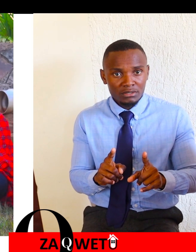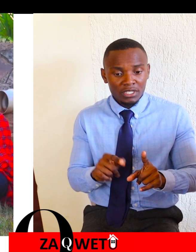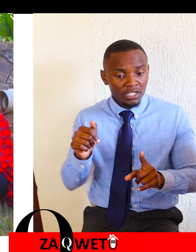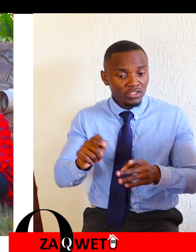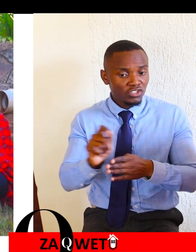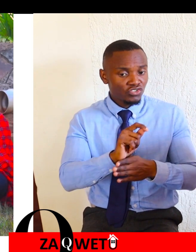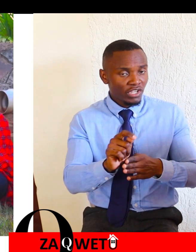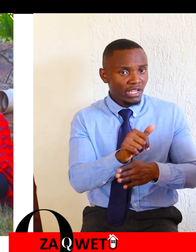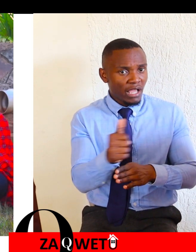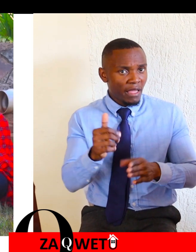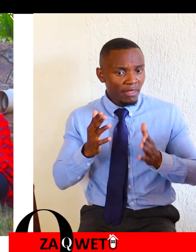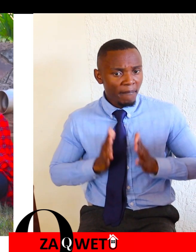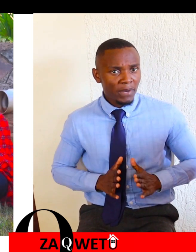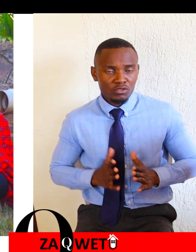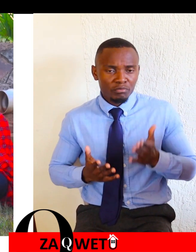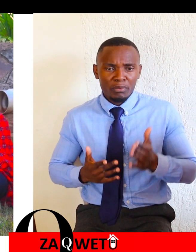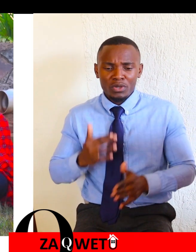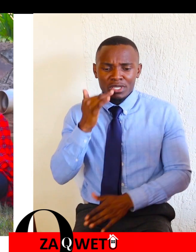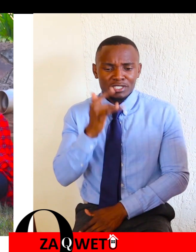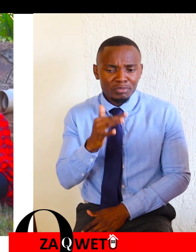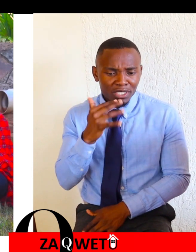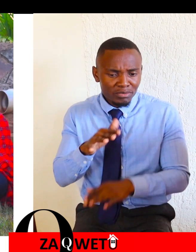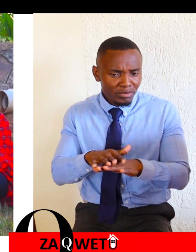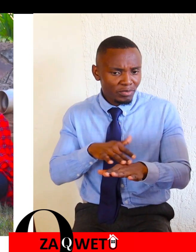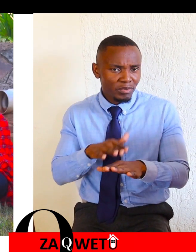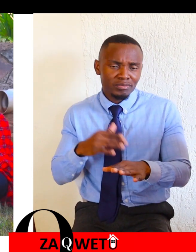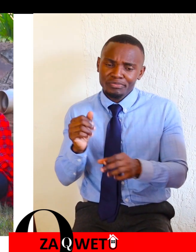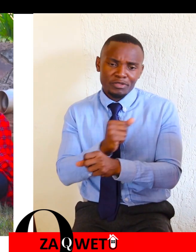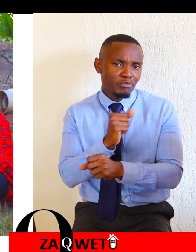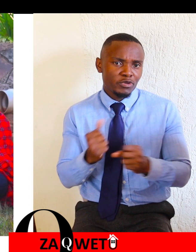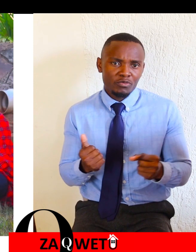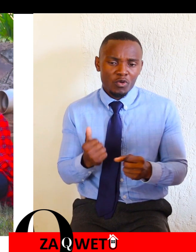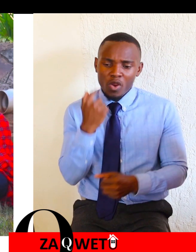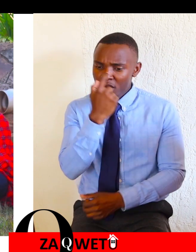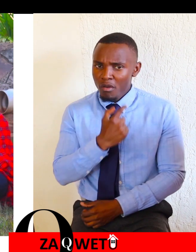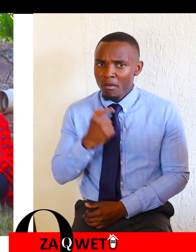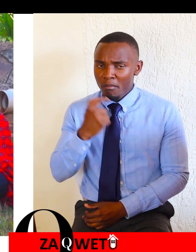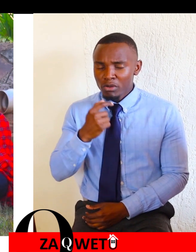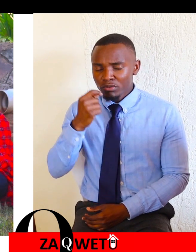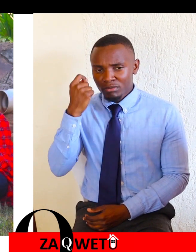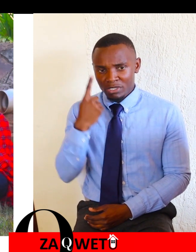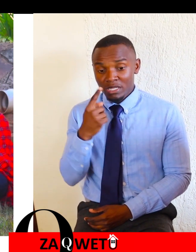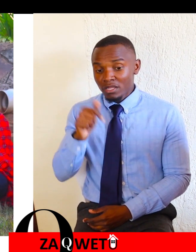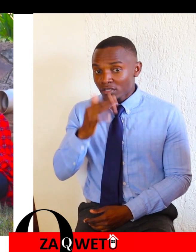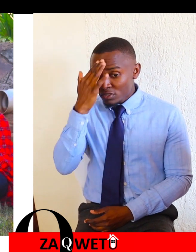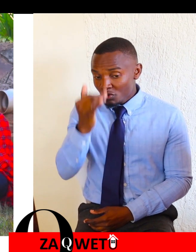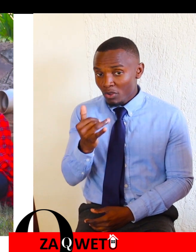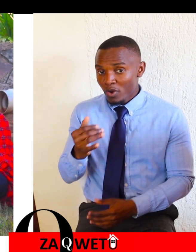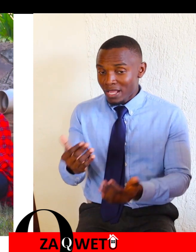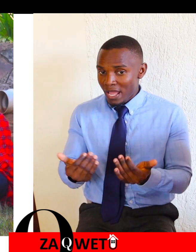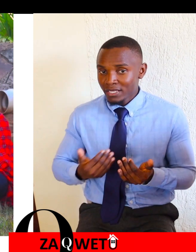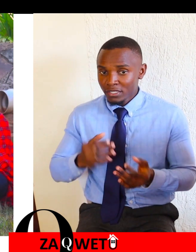kuna kuenda katika hii train kuna mtu ambaye anazungumza pole pole. Siwezi kumsikia. So ndo maana